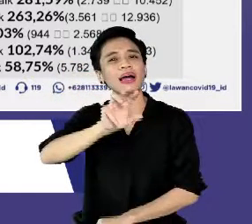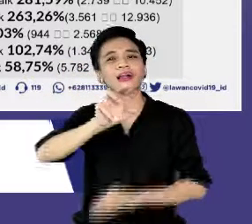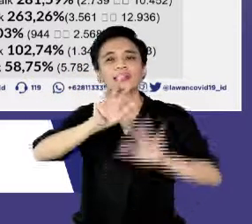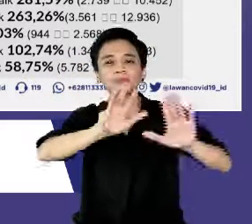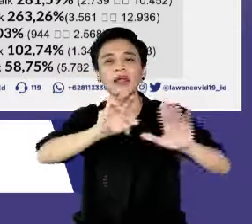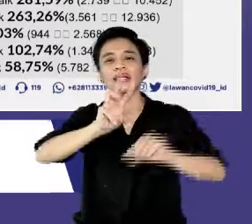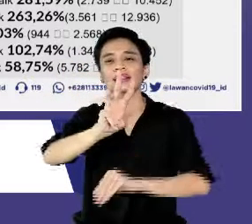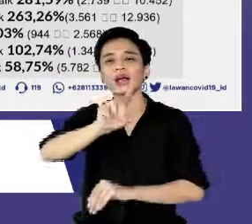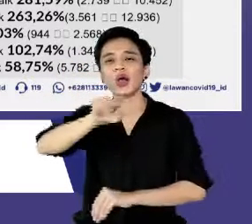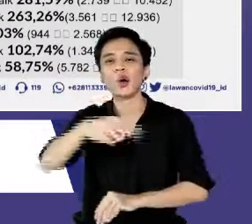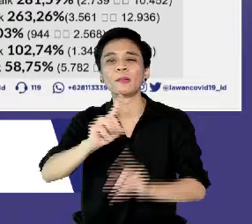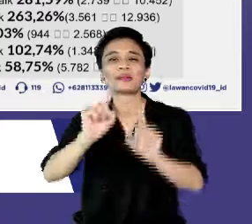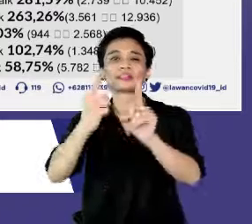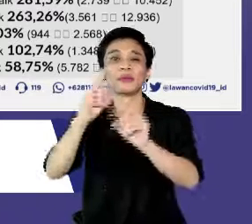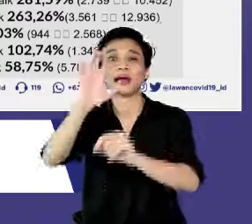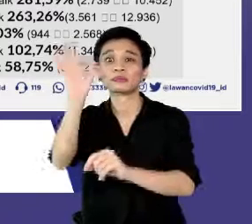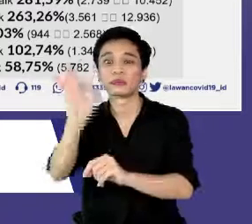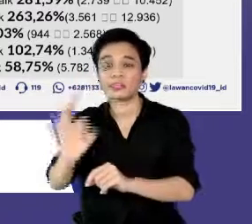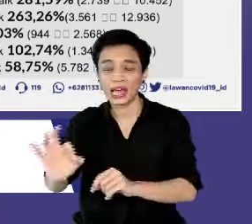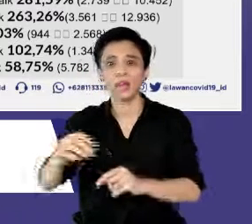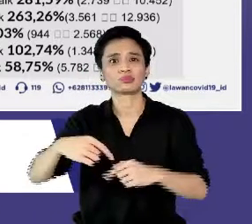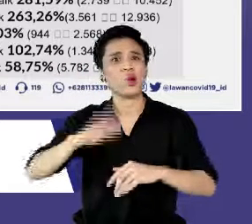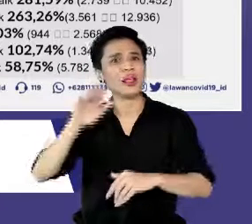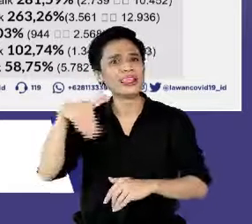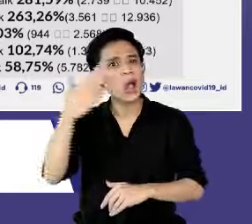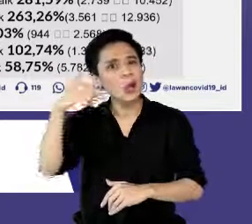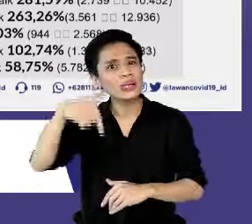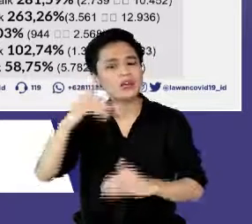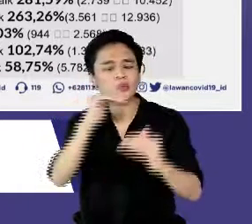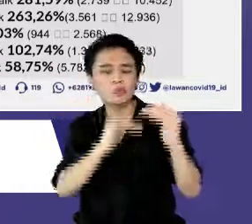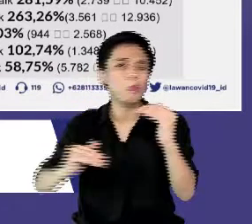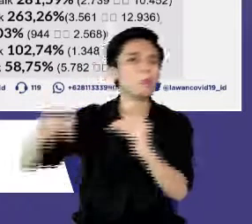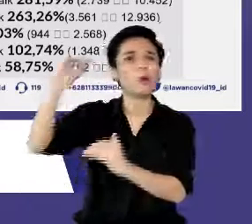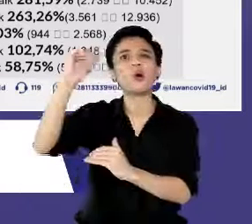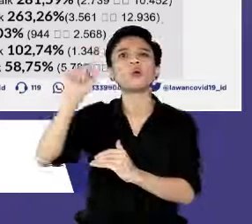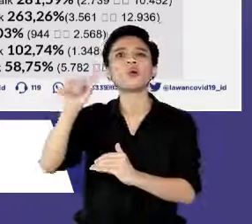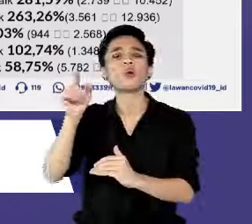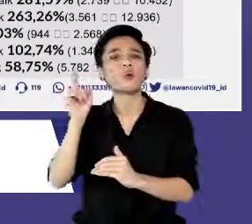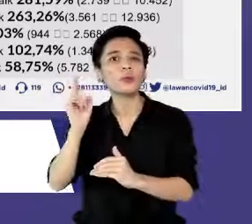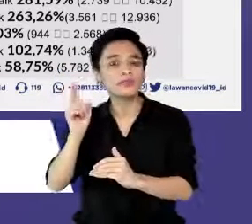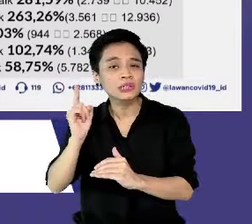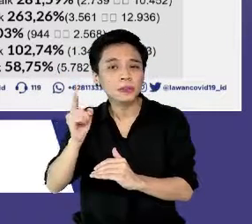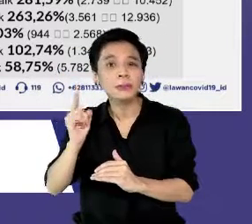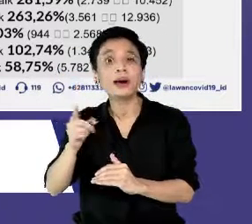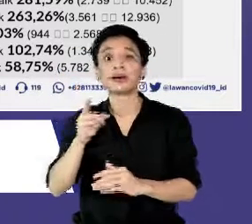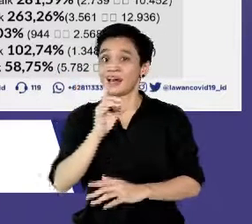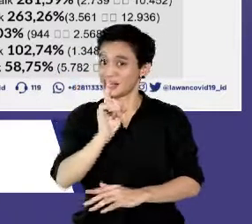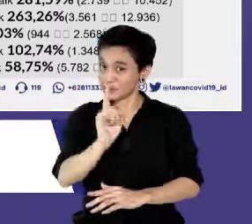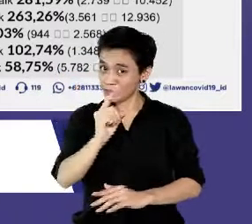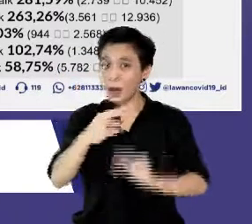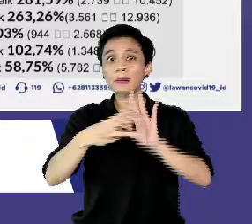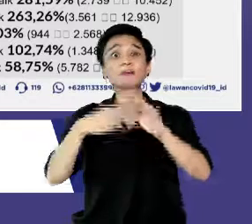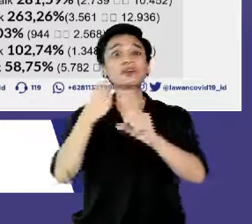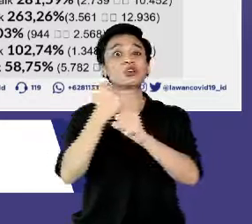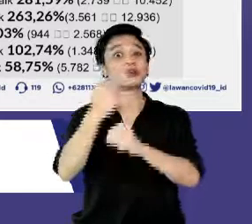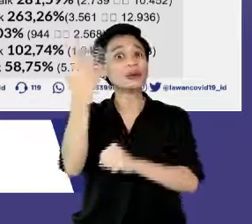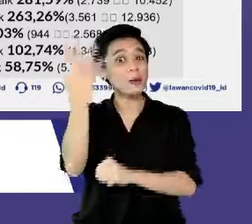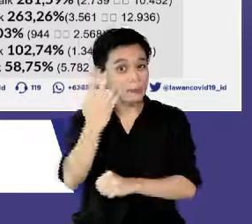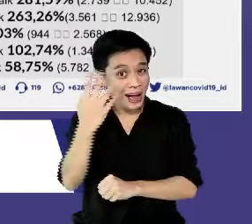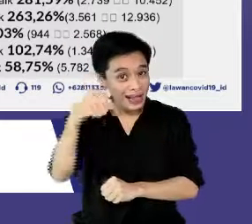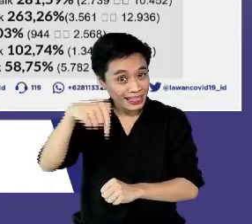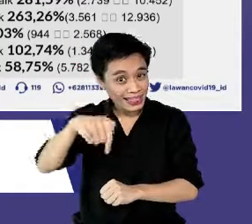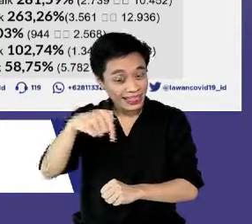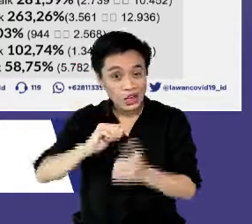persen kenaikan yang signifikan di tahun ini tidak dipungkiri terjadi karena pada minggu ke-4 ini kenaikan